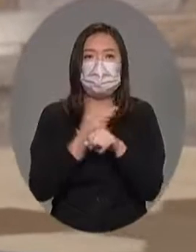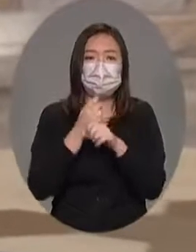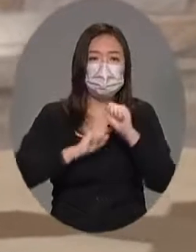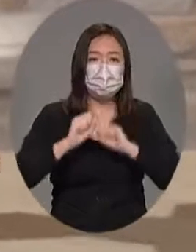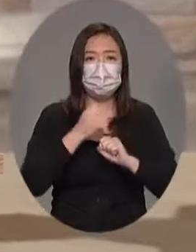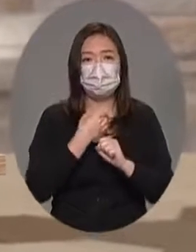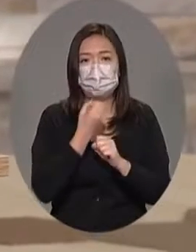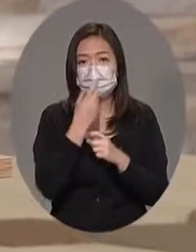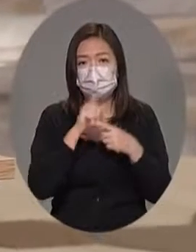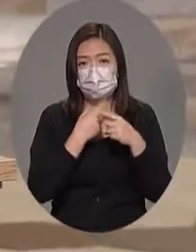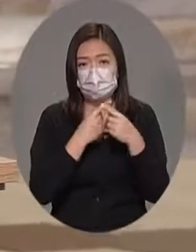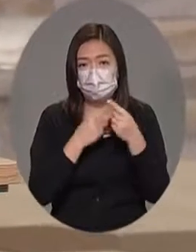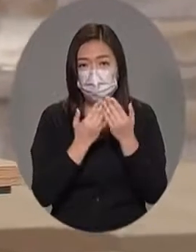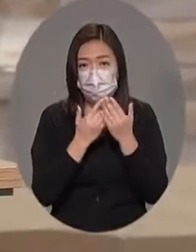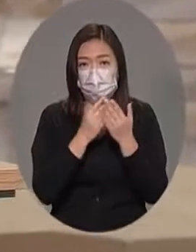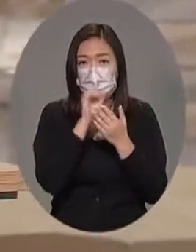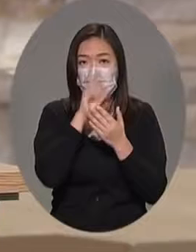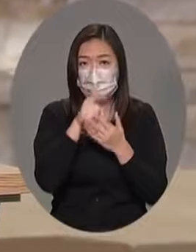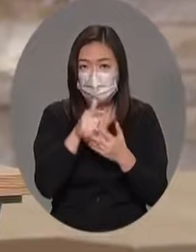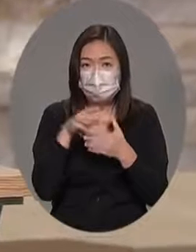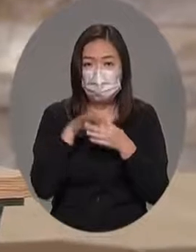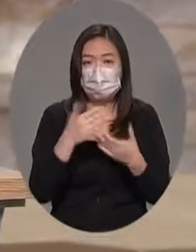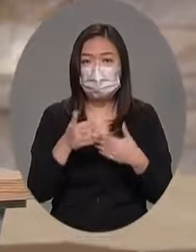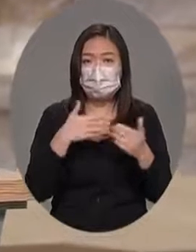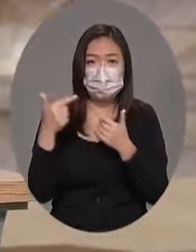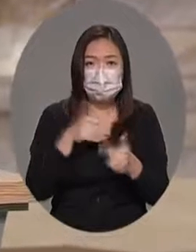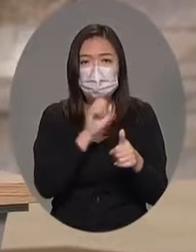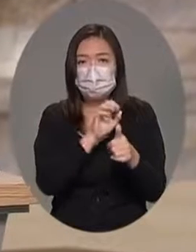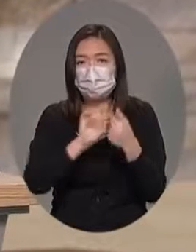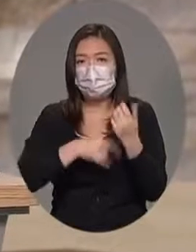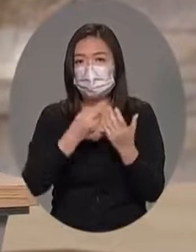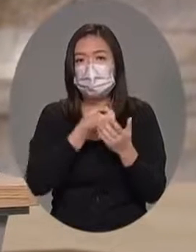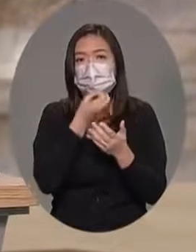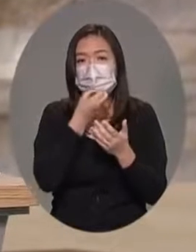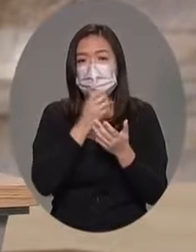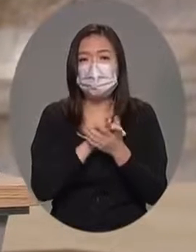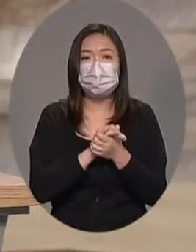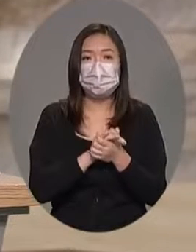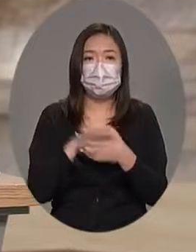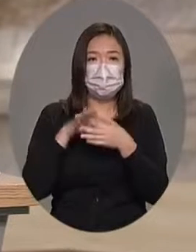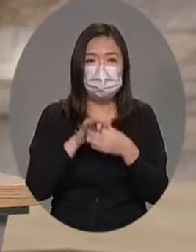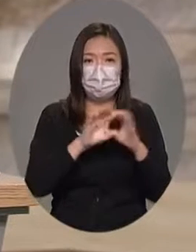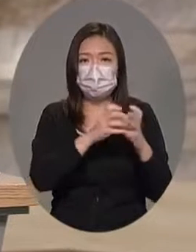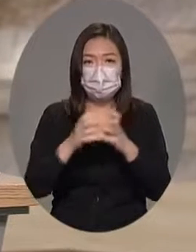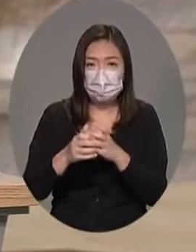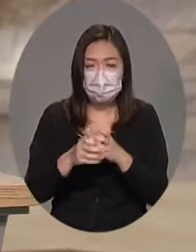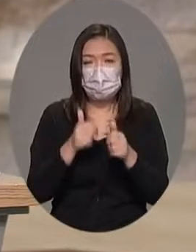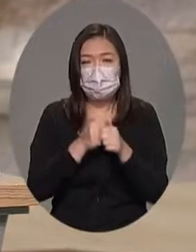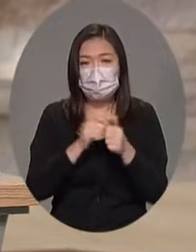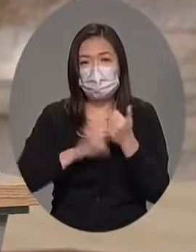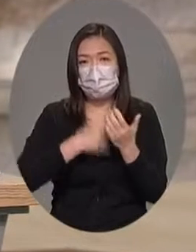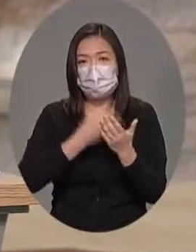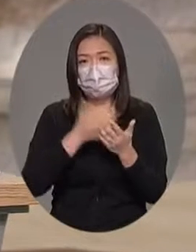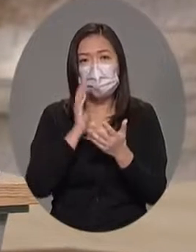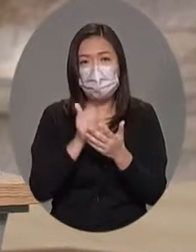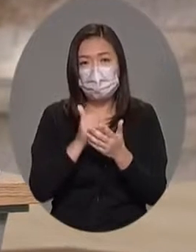有行動。港大發言人話，校方仍然就呢件事繼續徵詢法律意見，並會同相關單位按合法